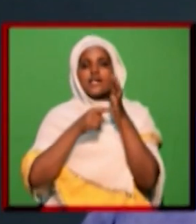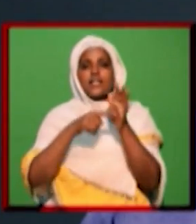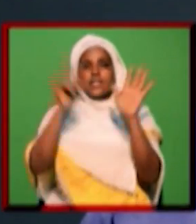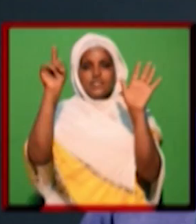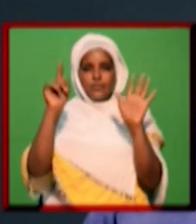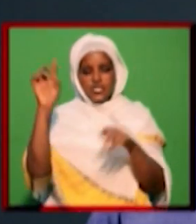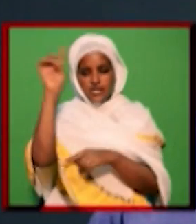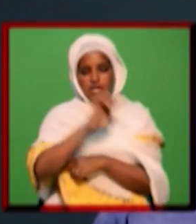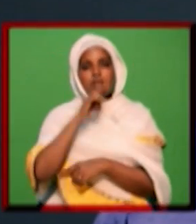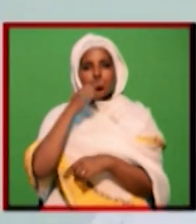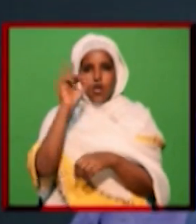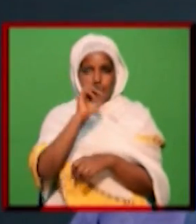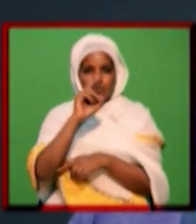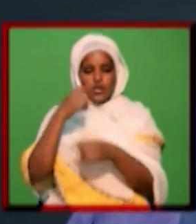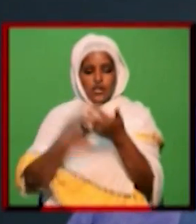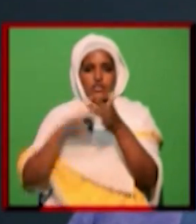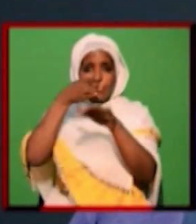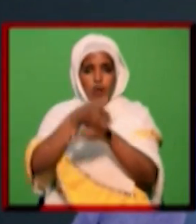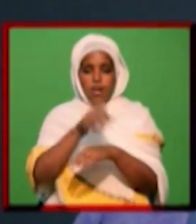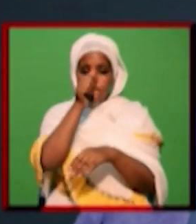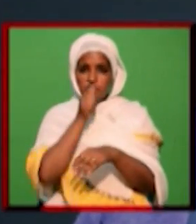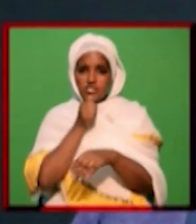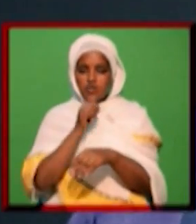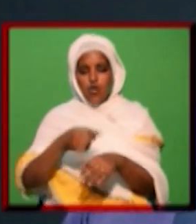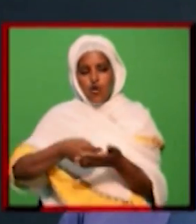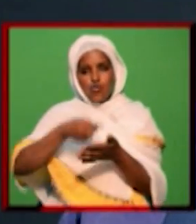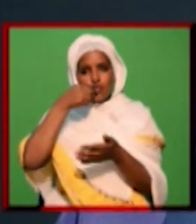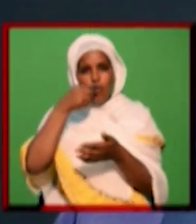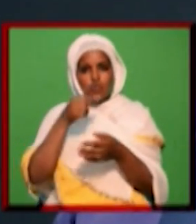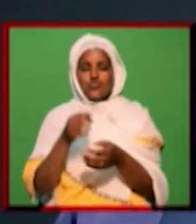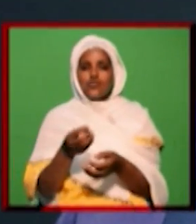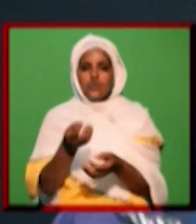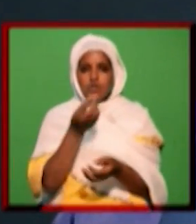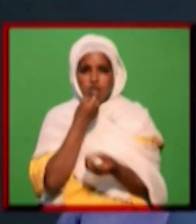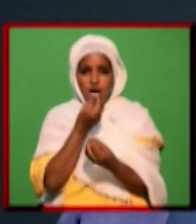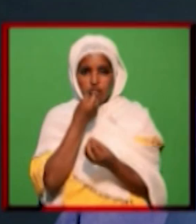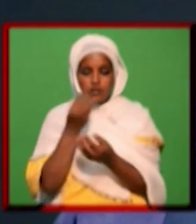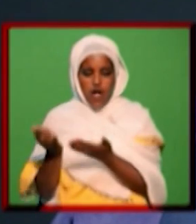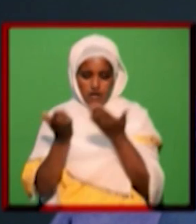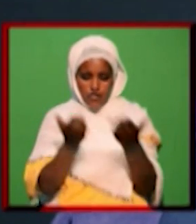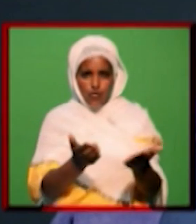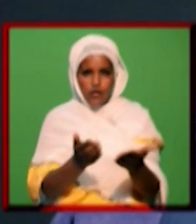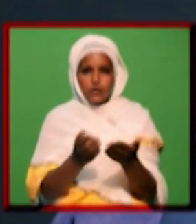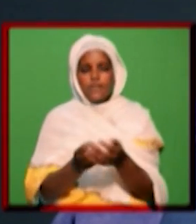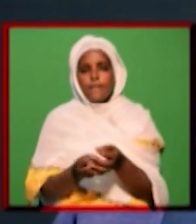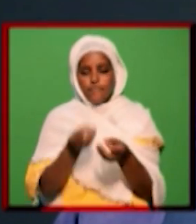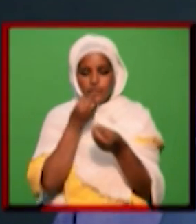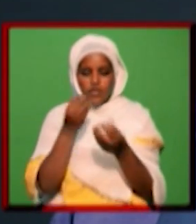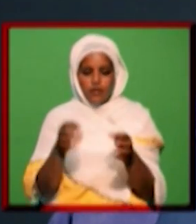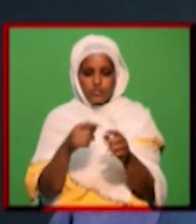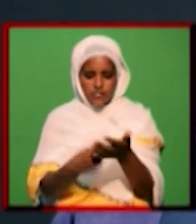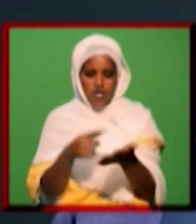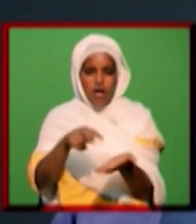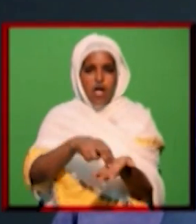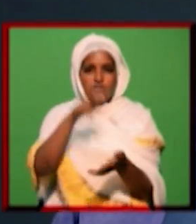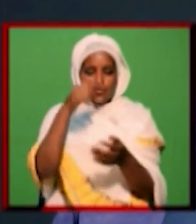የገለተትናው የገለጸበት እለት ነው ከዚህ በኋላ ደግሞ ምስጢረ ቁርባኑ ጂዚያ ለእራት ካቀረቡለት ህብስትና ወይን